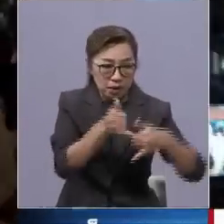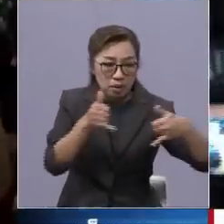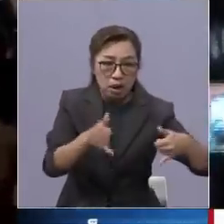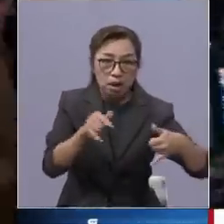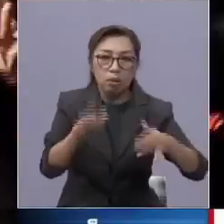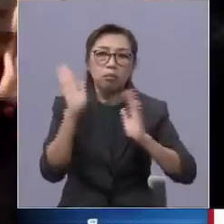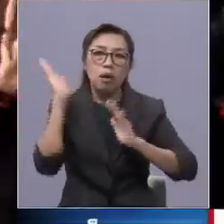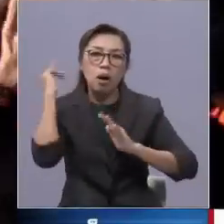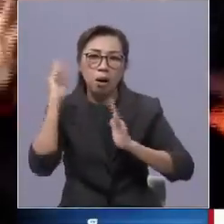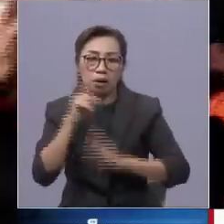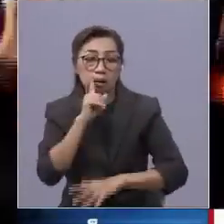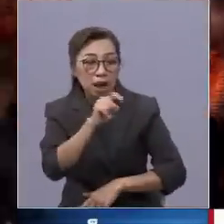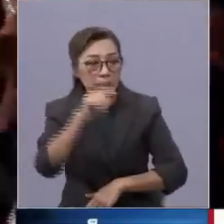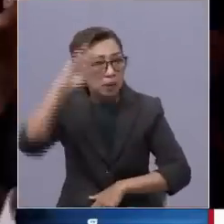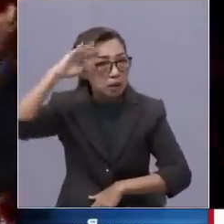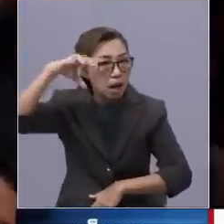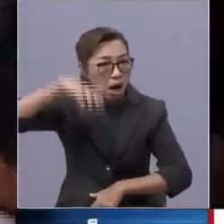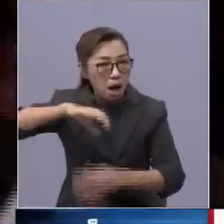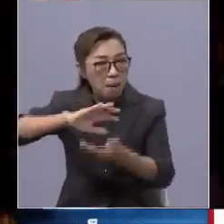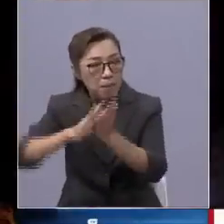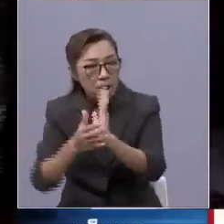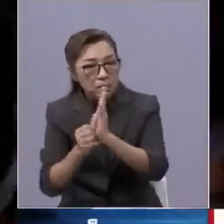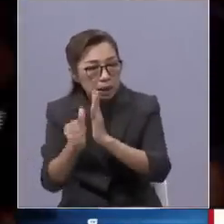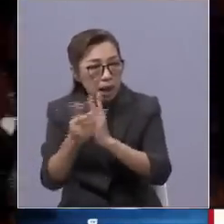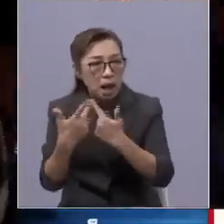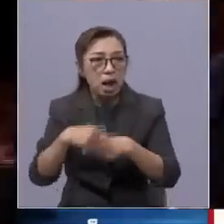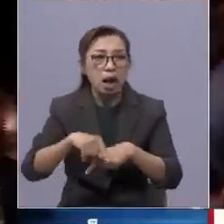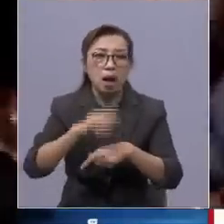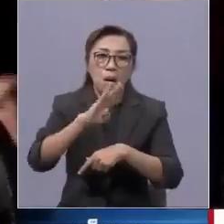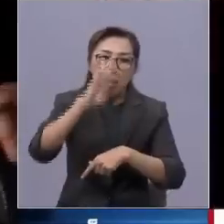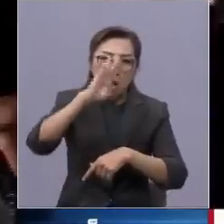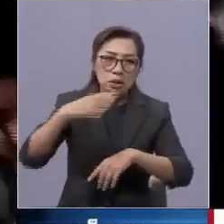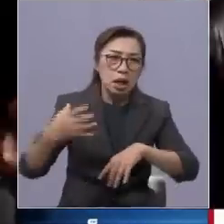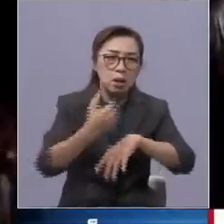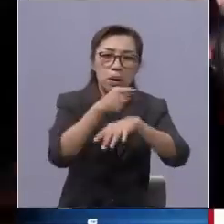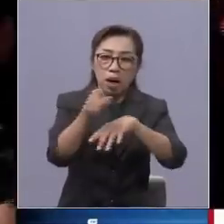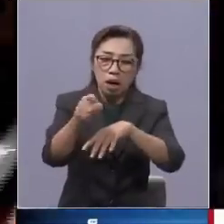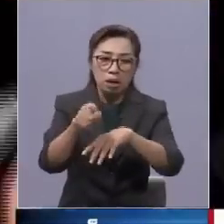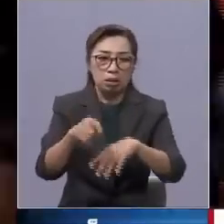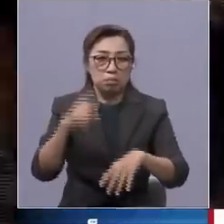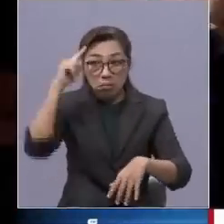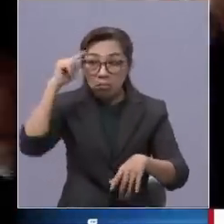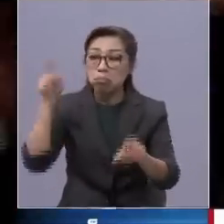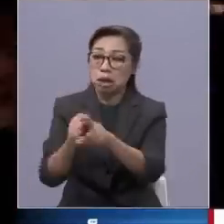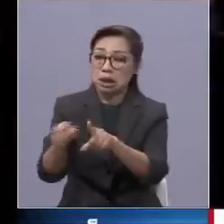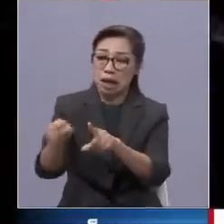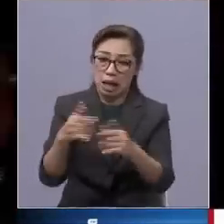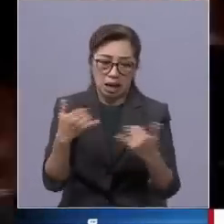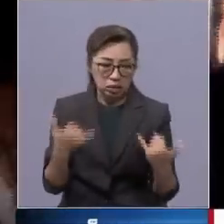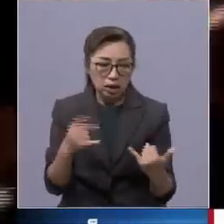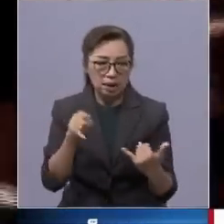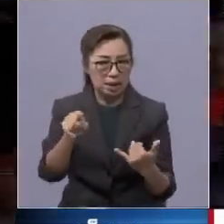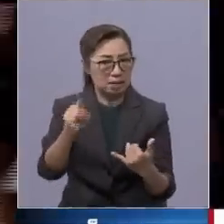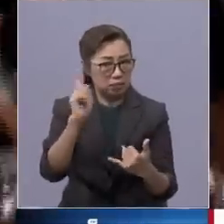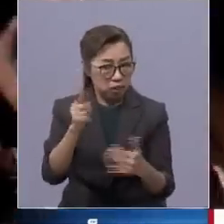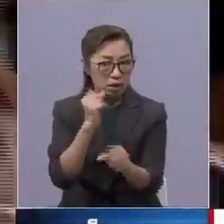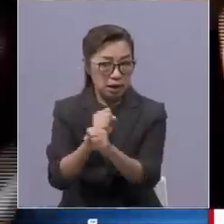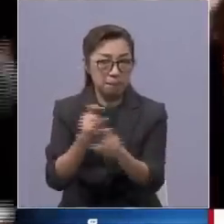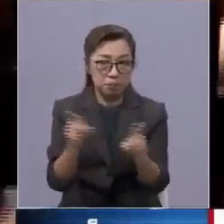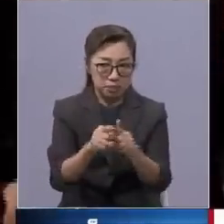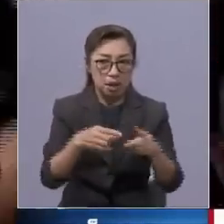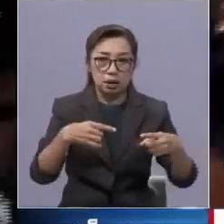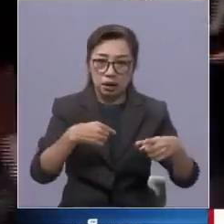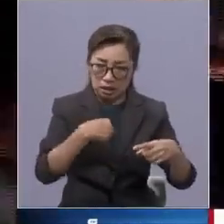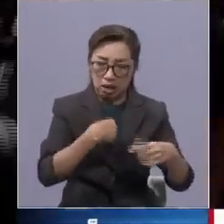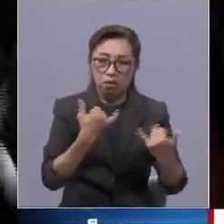ปฏิรูปกองทัพเรื่องการทลายทุนผูกขาดตอบเหมือนๆกันเพราะฉะนั้นไม่จำเป็นต้องฟังคำวิจารณ์จากทางฝ่ายค้านแต่ขอให้จำ